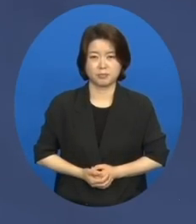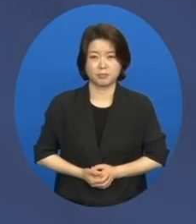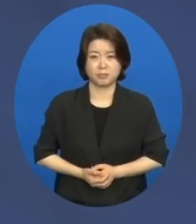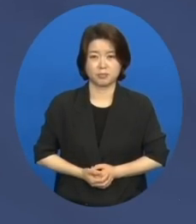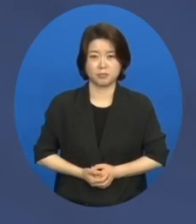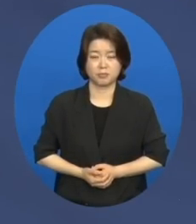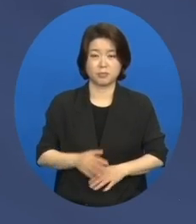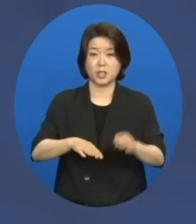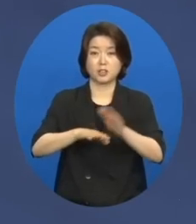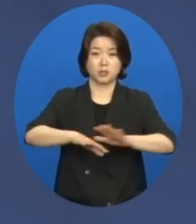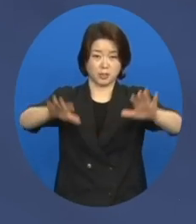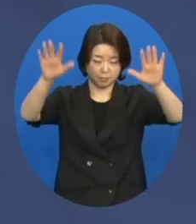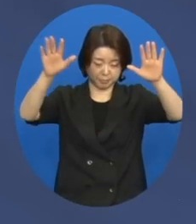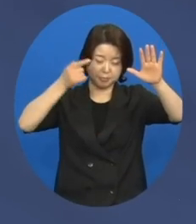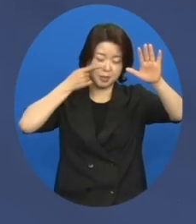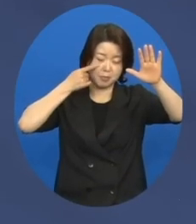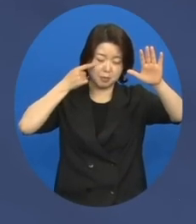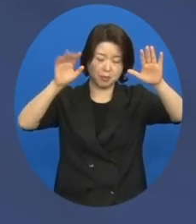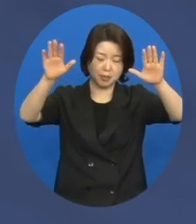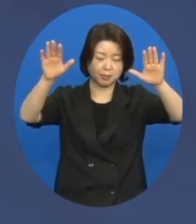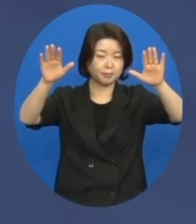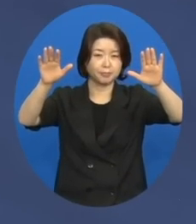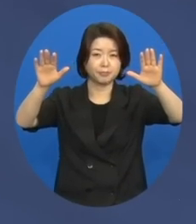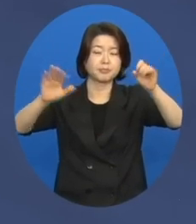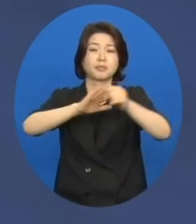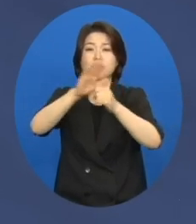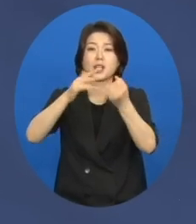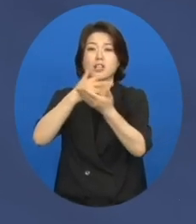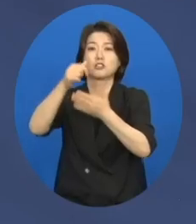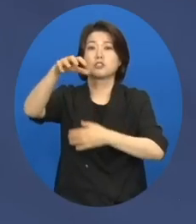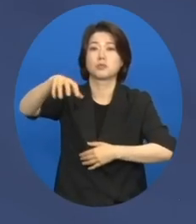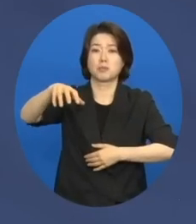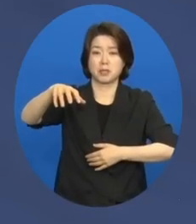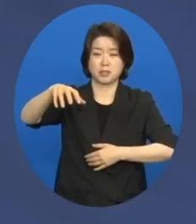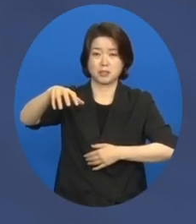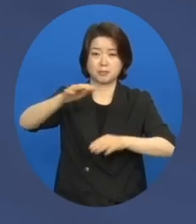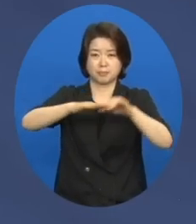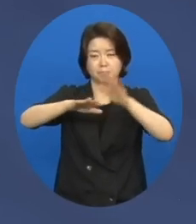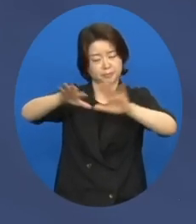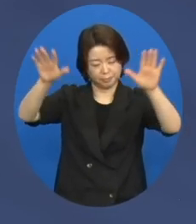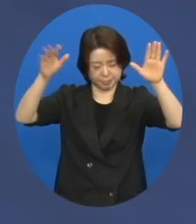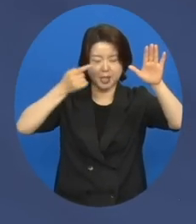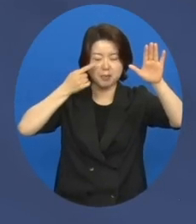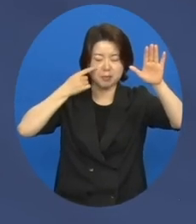우리 한번 두 손 좀 높이 들어봅시다. 사랑하는 우리 주님 앞에서